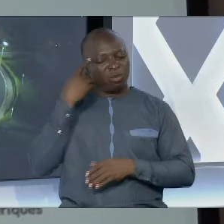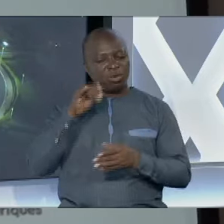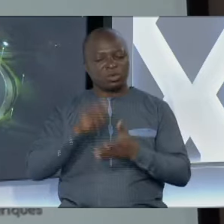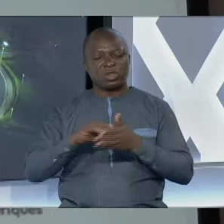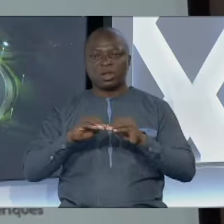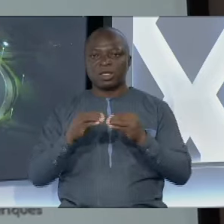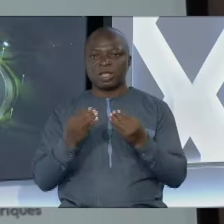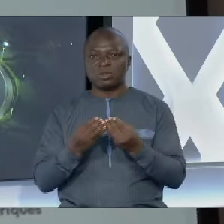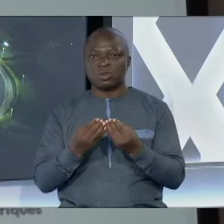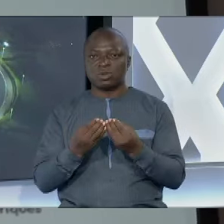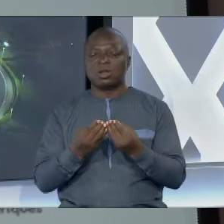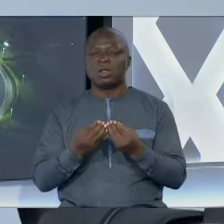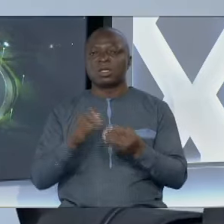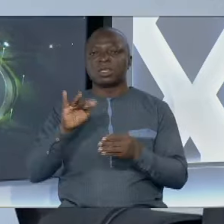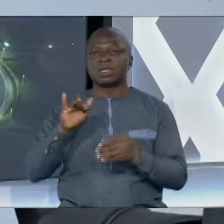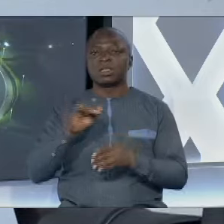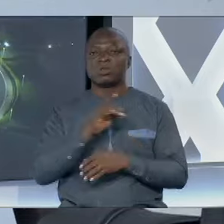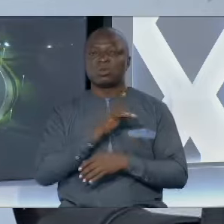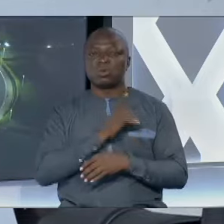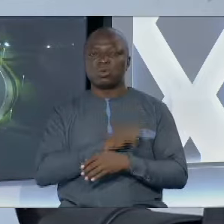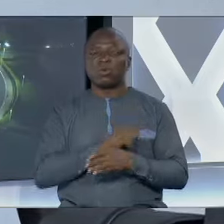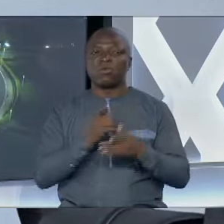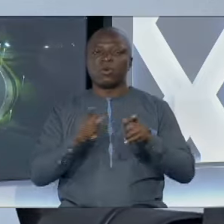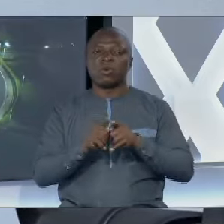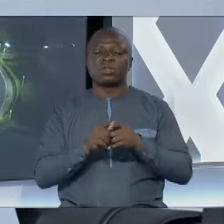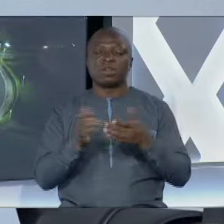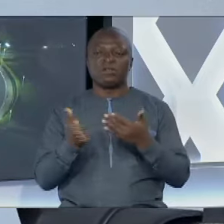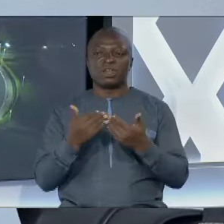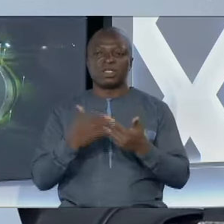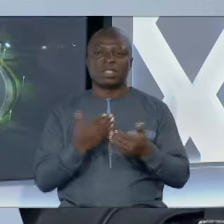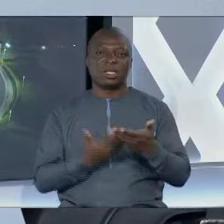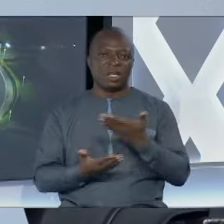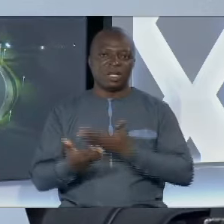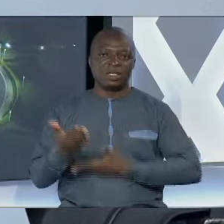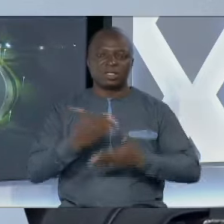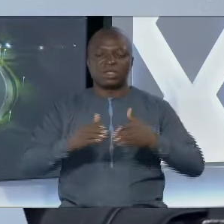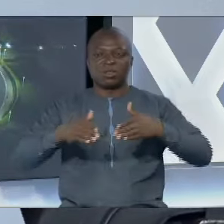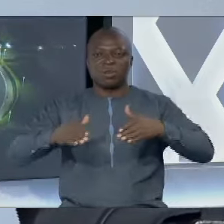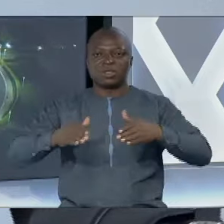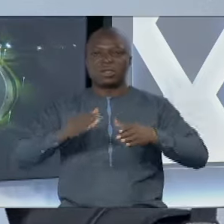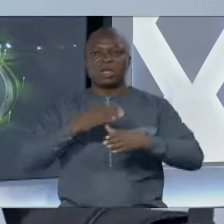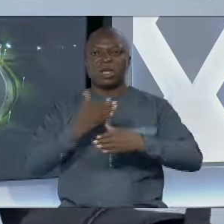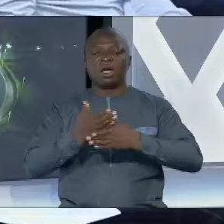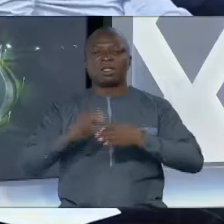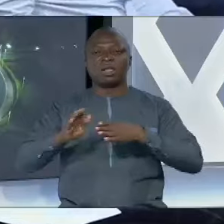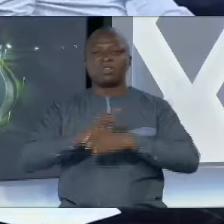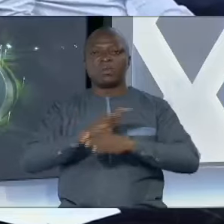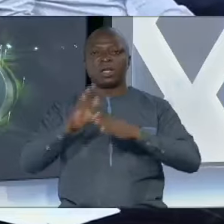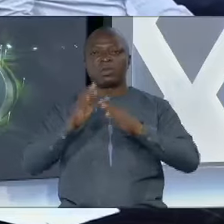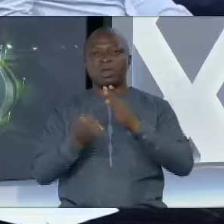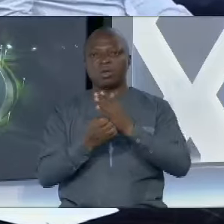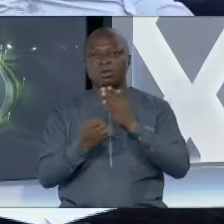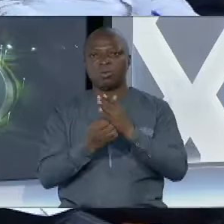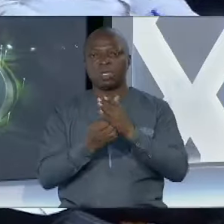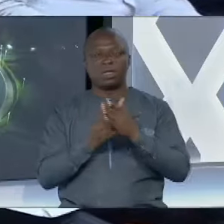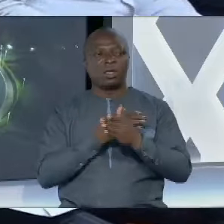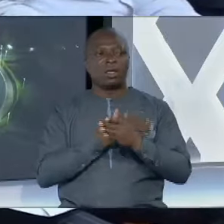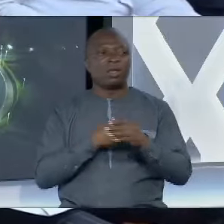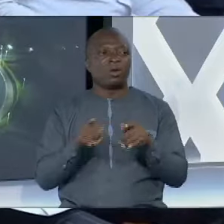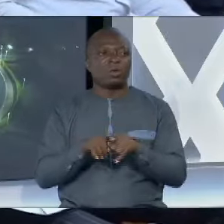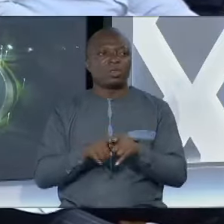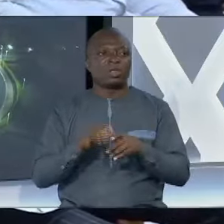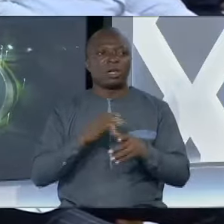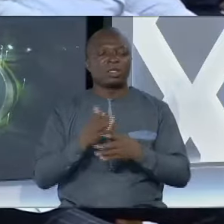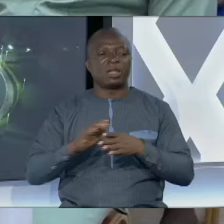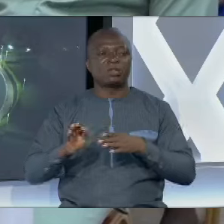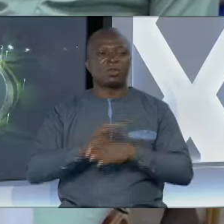l'entreprise. La CCI Togo veut ainsi faciliter les échanges commerciaux entre les opérateurs économiques et aussi entre